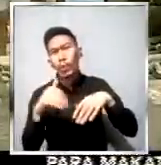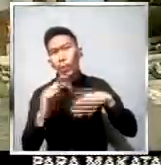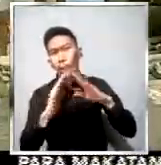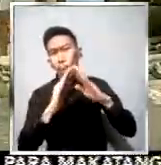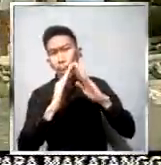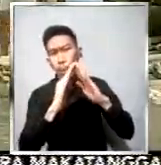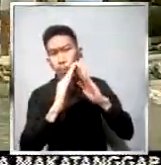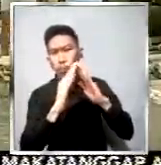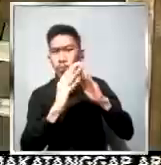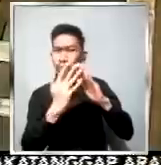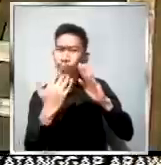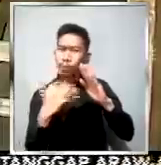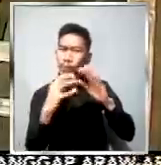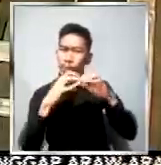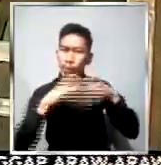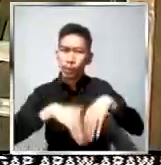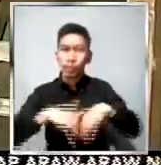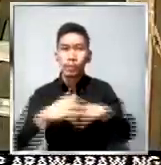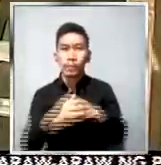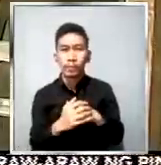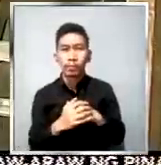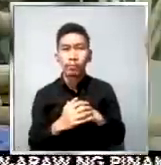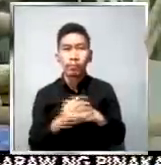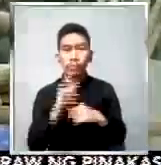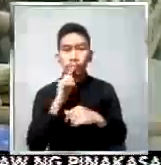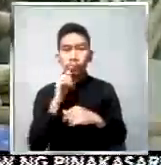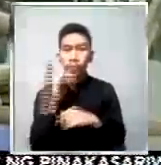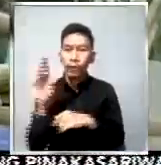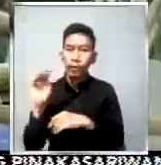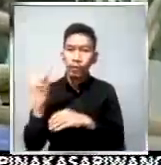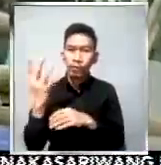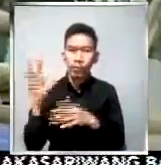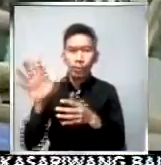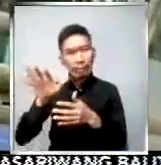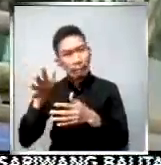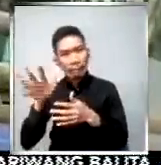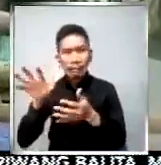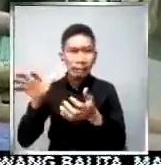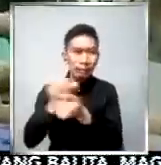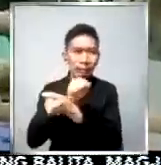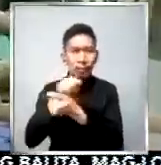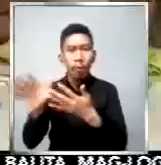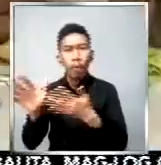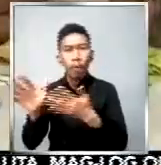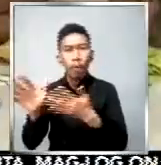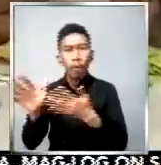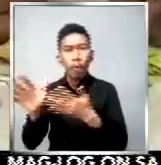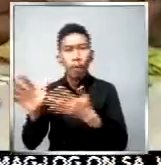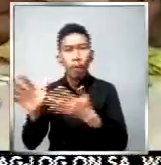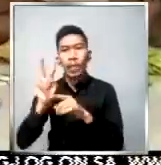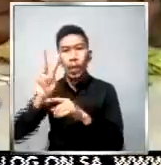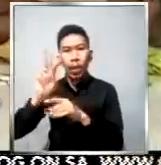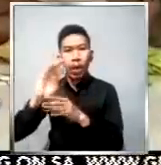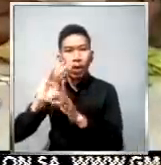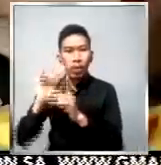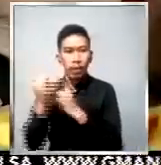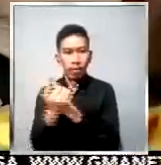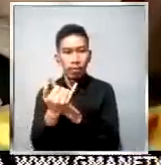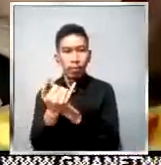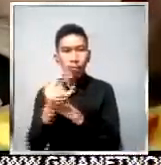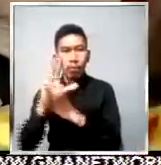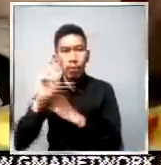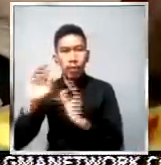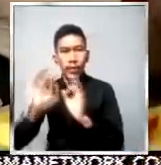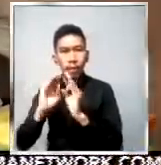ang winasak ng mga alon. 14 ang partially damaged sa Barangay Amaya 5 at Barangay Kalibuyo. 30 pamilya ang